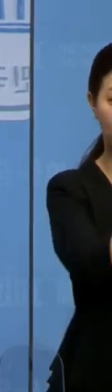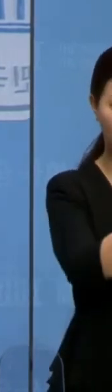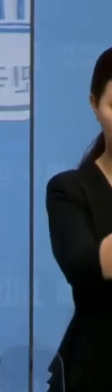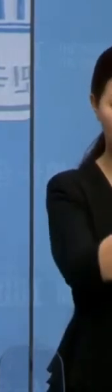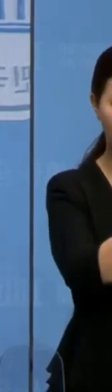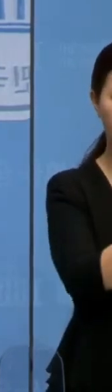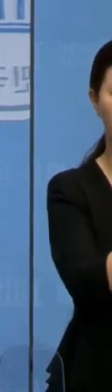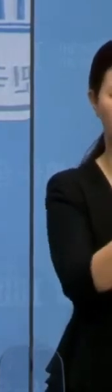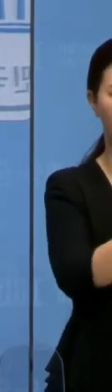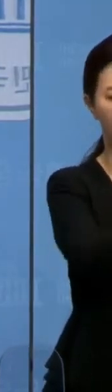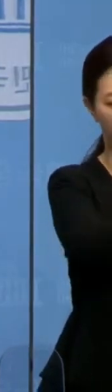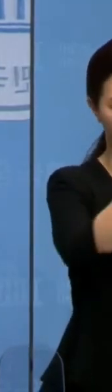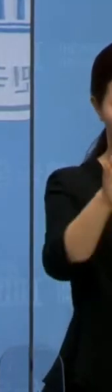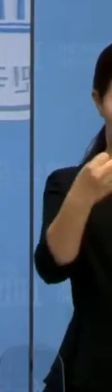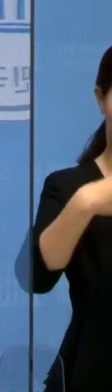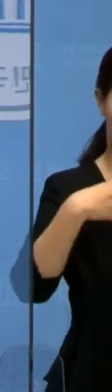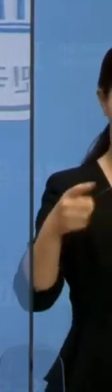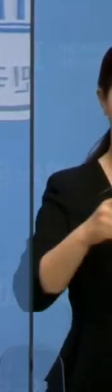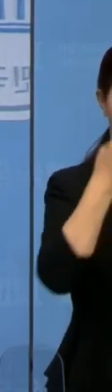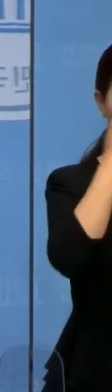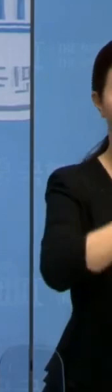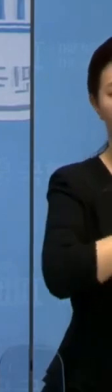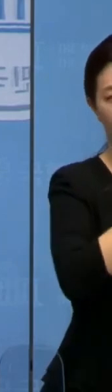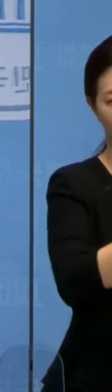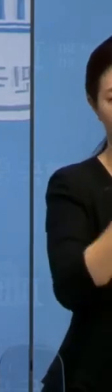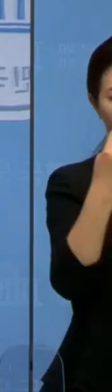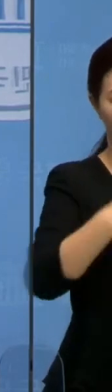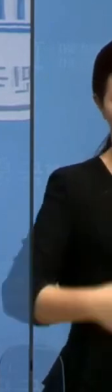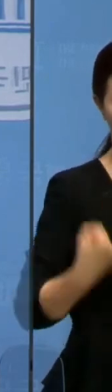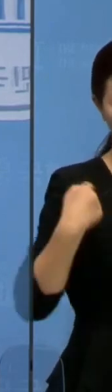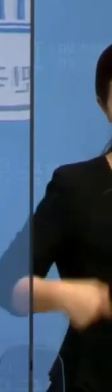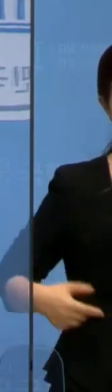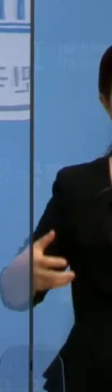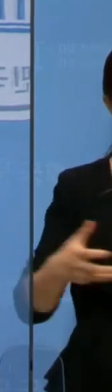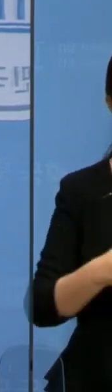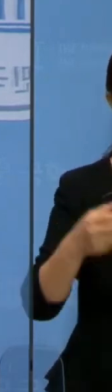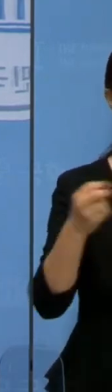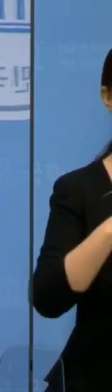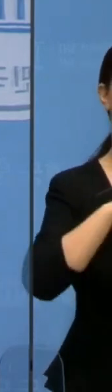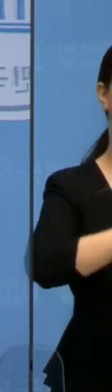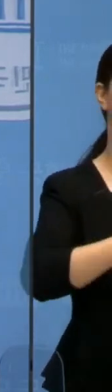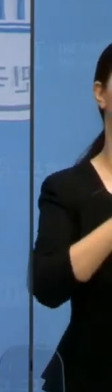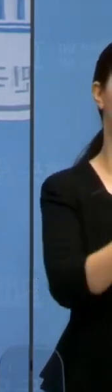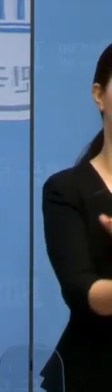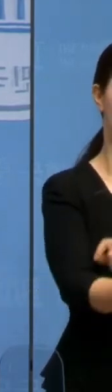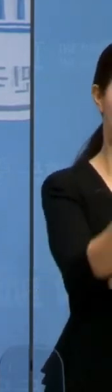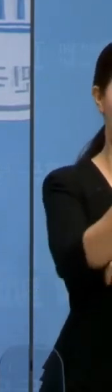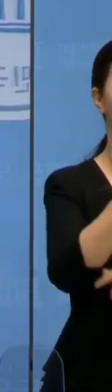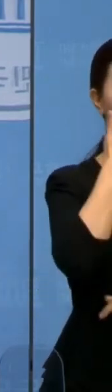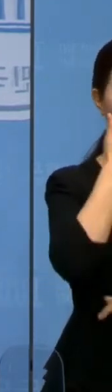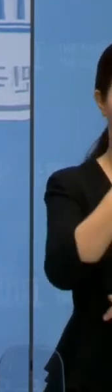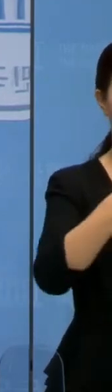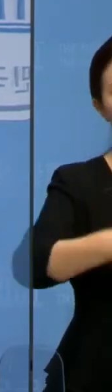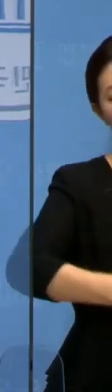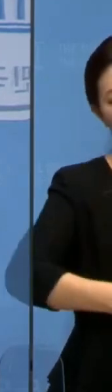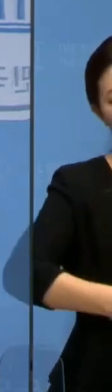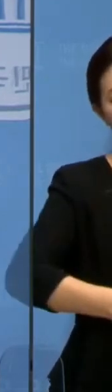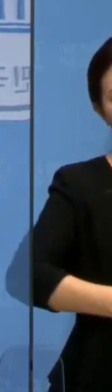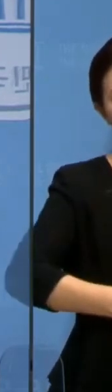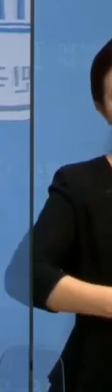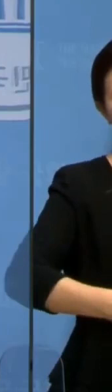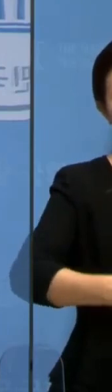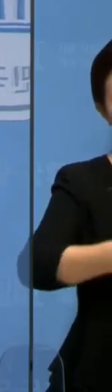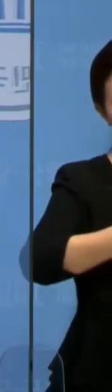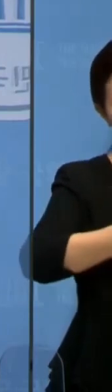분들마다 혁신하라고, 또 단결하라고, 또 승리해야 한다고 손을 꼭